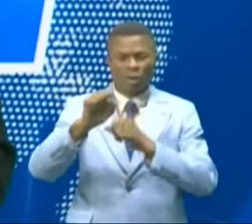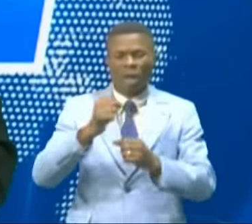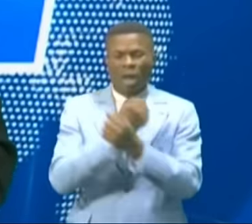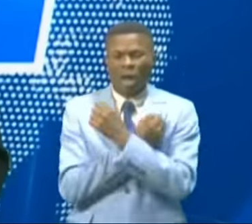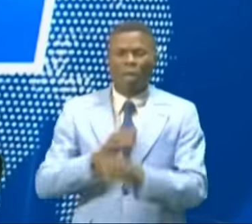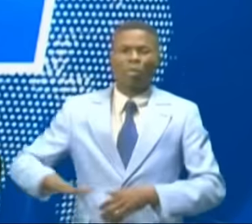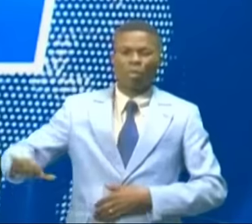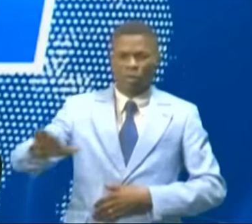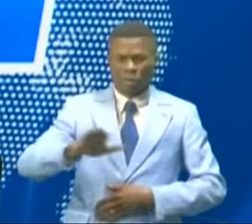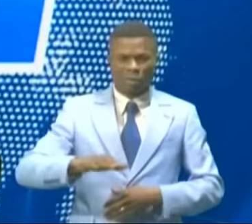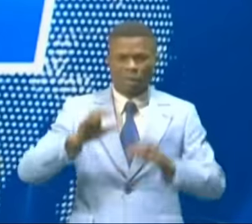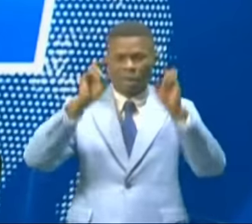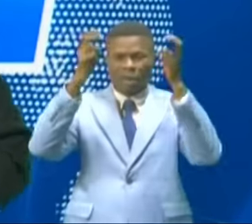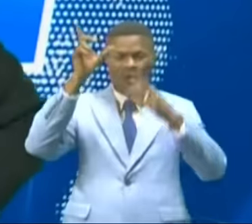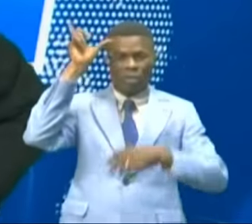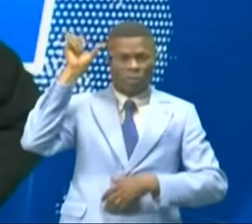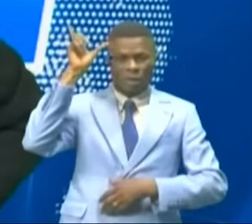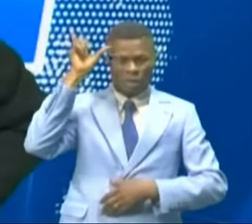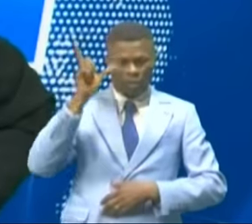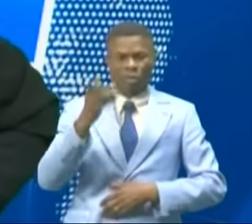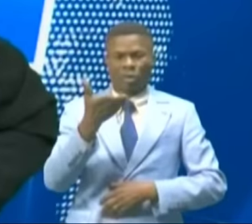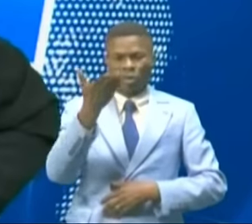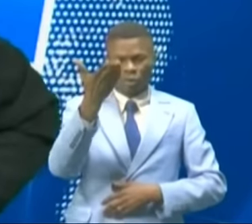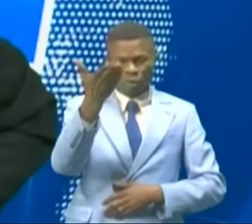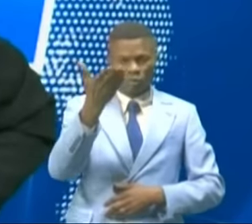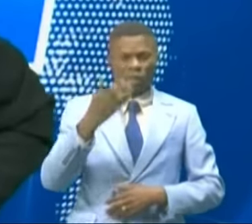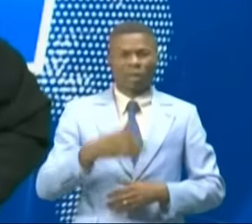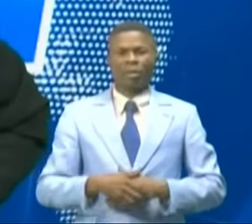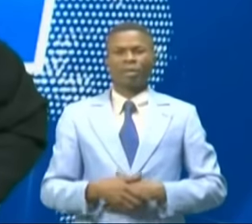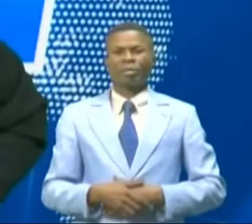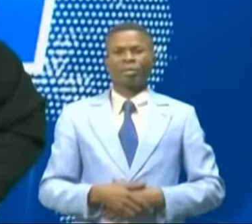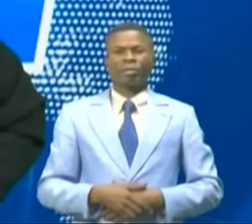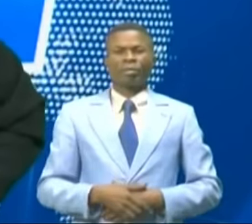patriotique à Lubumbashi. D'autres précisions dans ce commentaire.